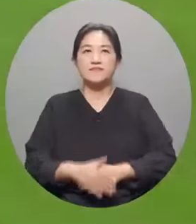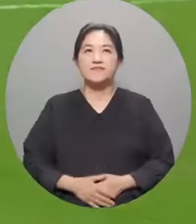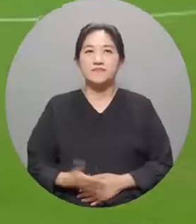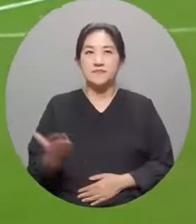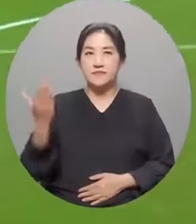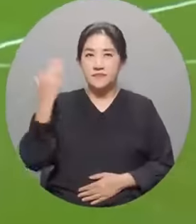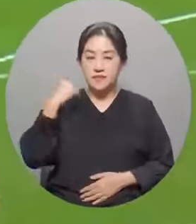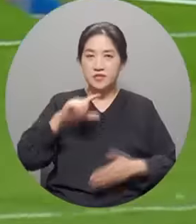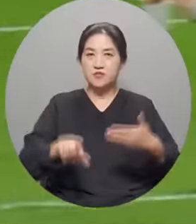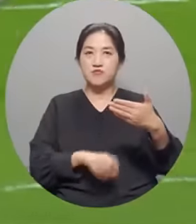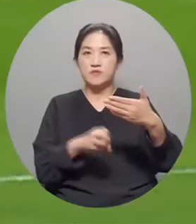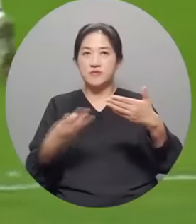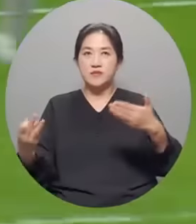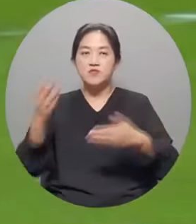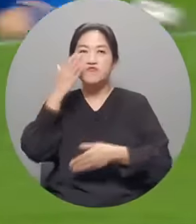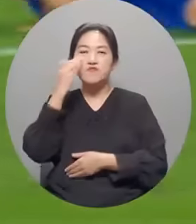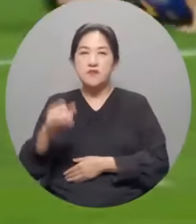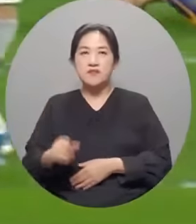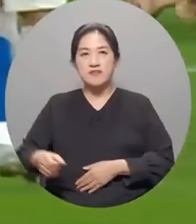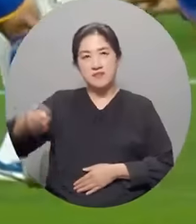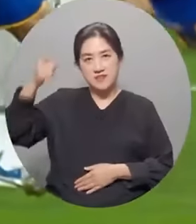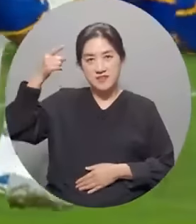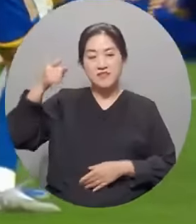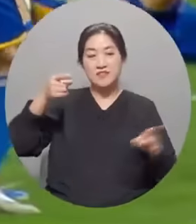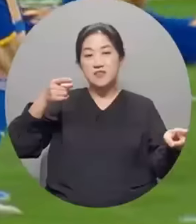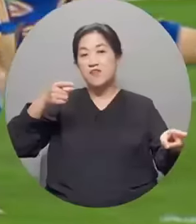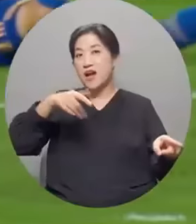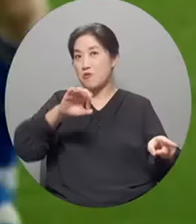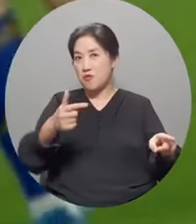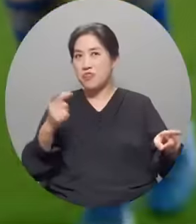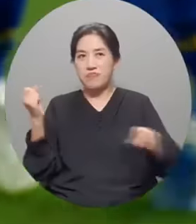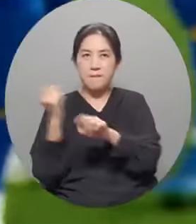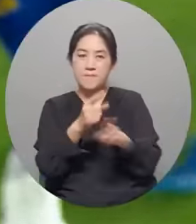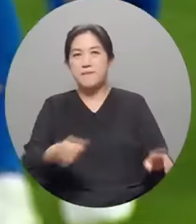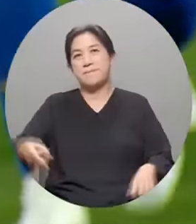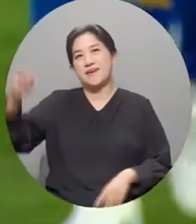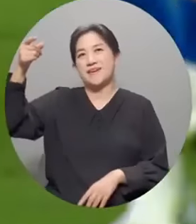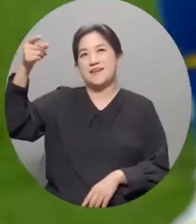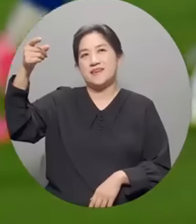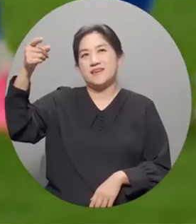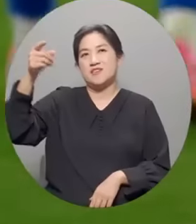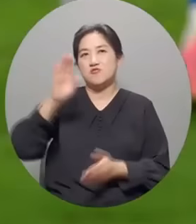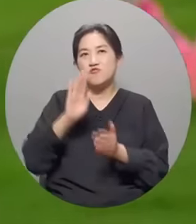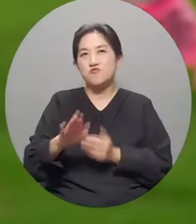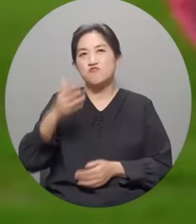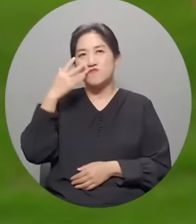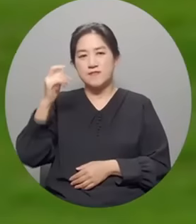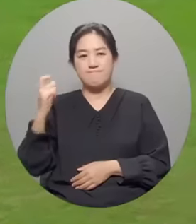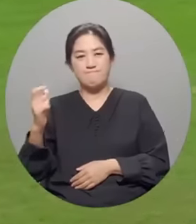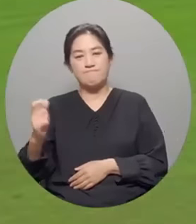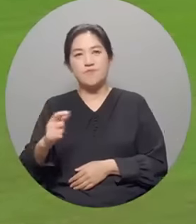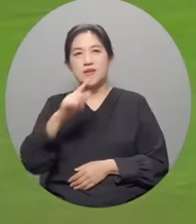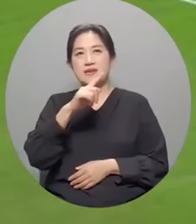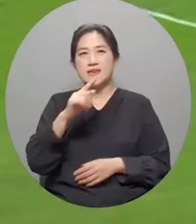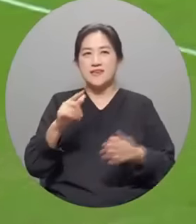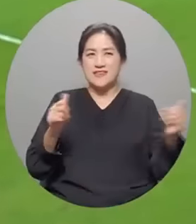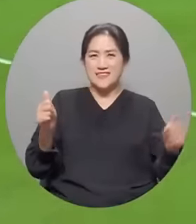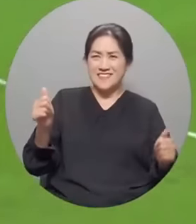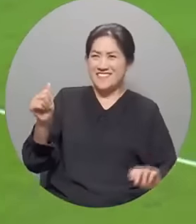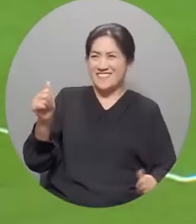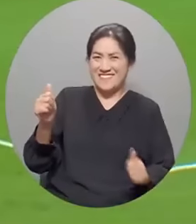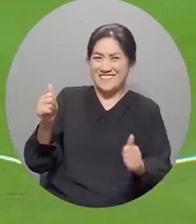지난달 13일, 울산이 선두였던 강원을 꺾고 1위로 올라선 날입니다. 이후 울산은 지키고 강원은 쫓는 구도로